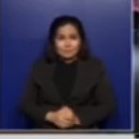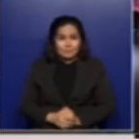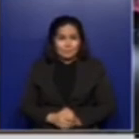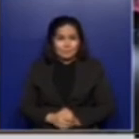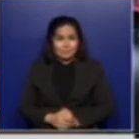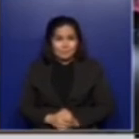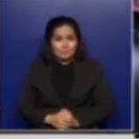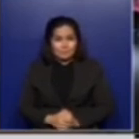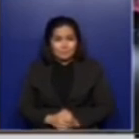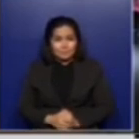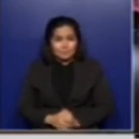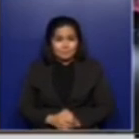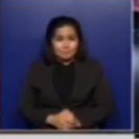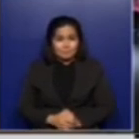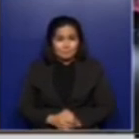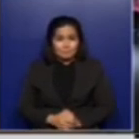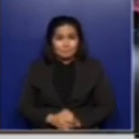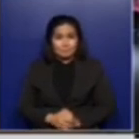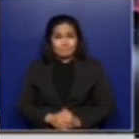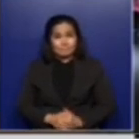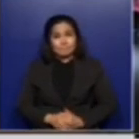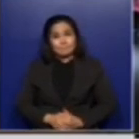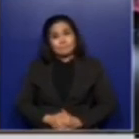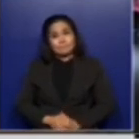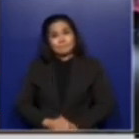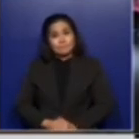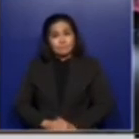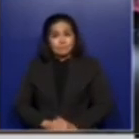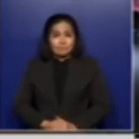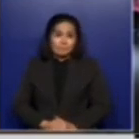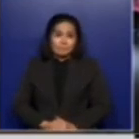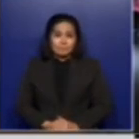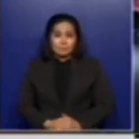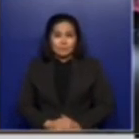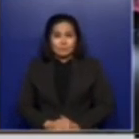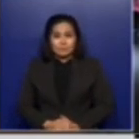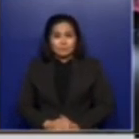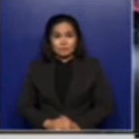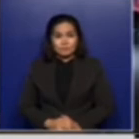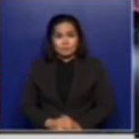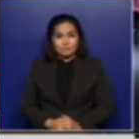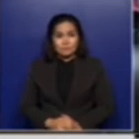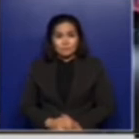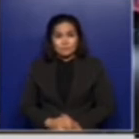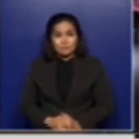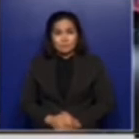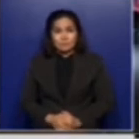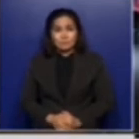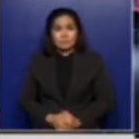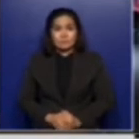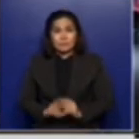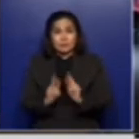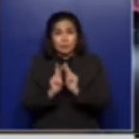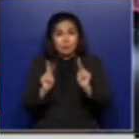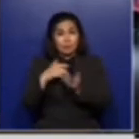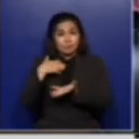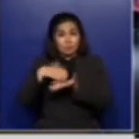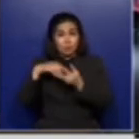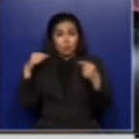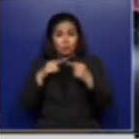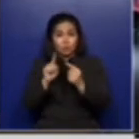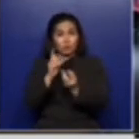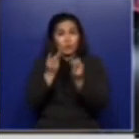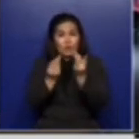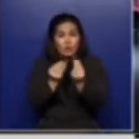นอกจากนั้นอันนี้ตัวเลขเศรษฐกิจที่คณะกรรมการนโยบายการเงินได้แถลงแ